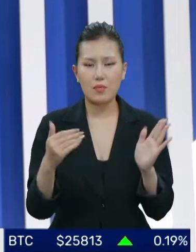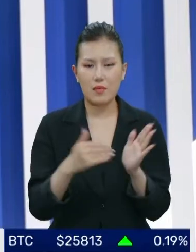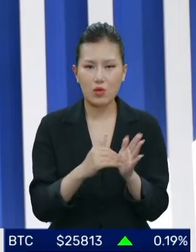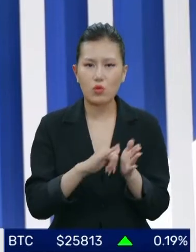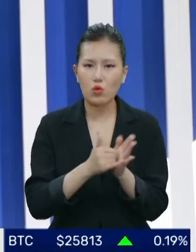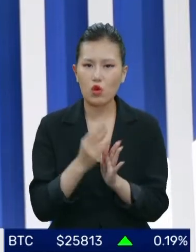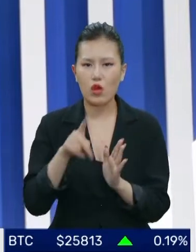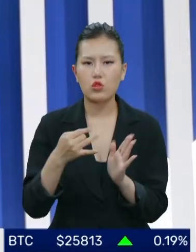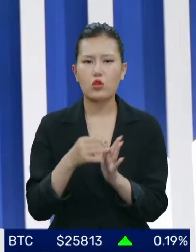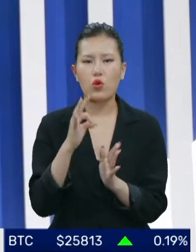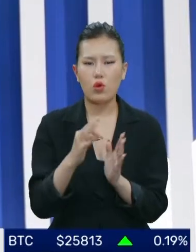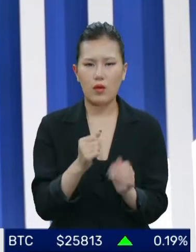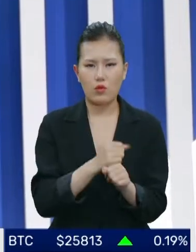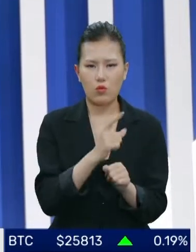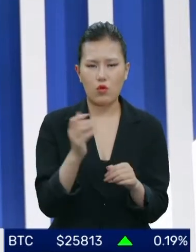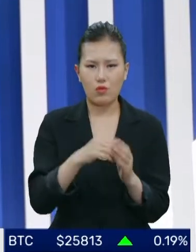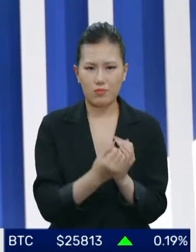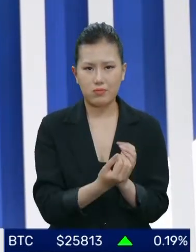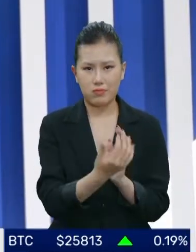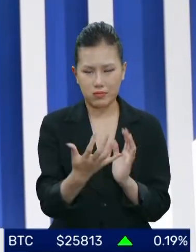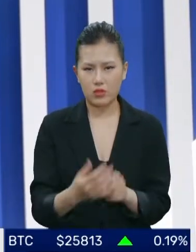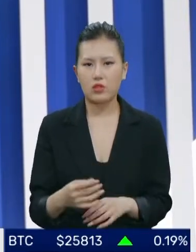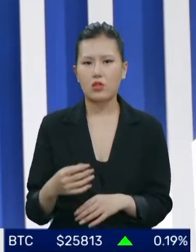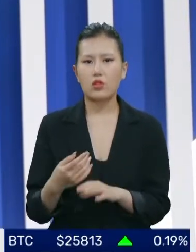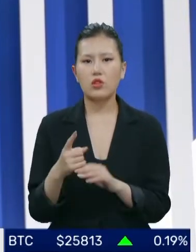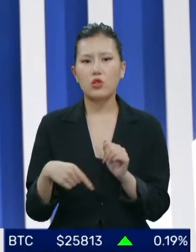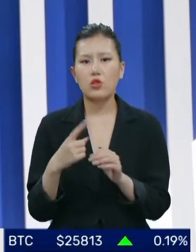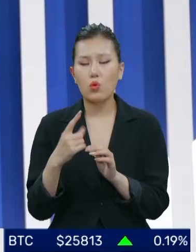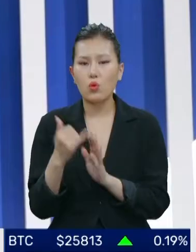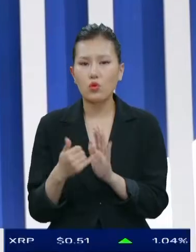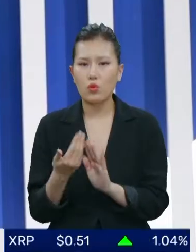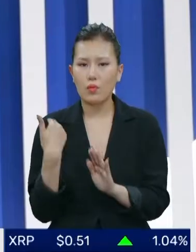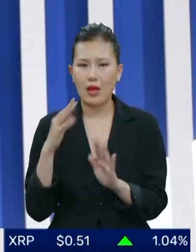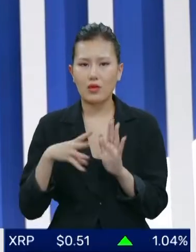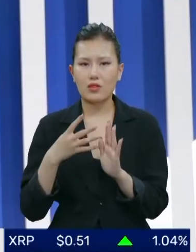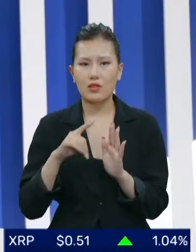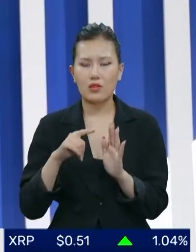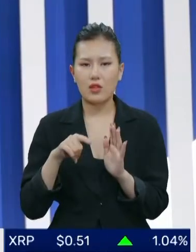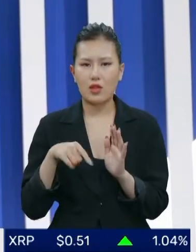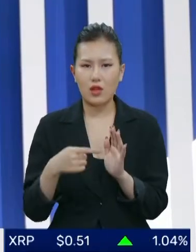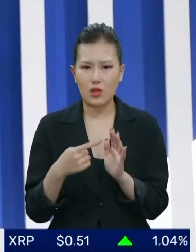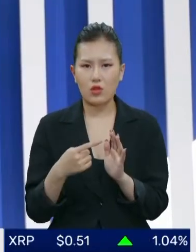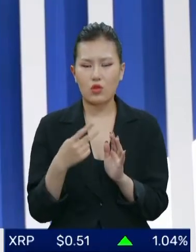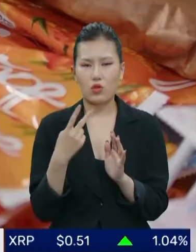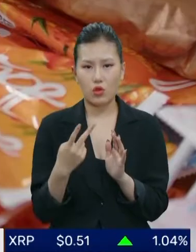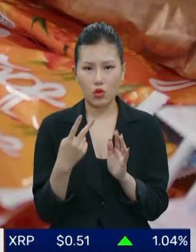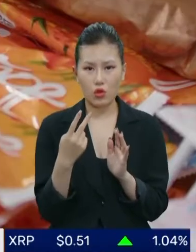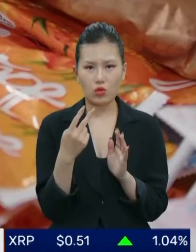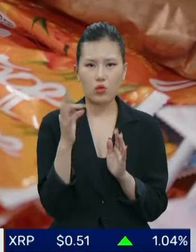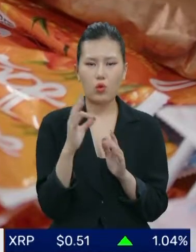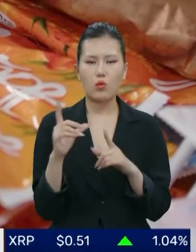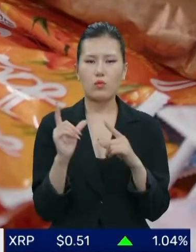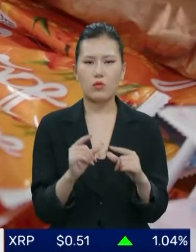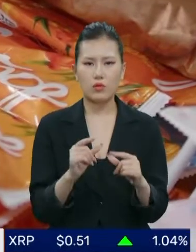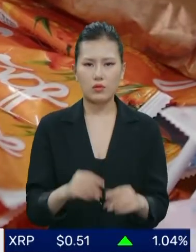өсөж харин өмнөх улирлаас 19.2 мянга буюу 2.5% буурсан байна.